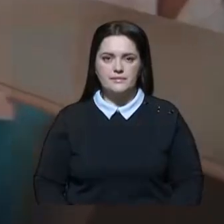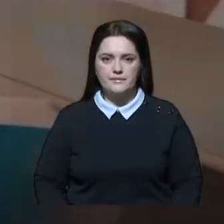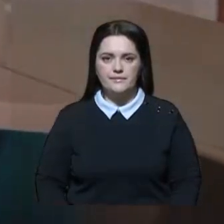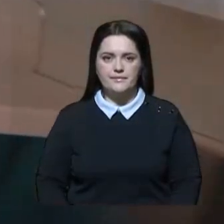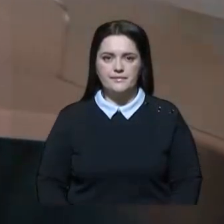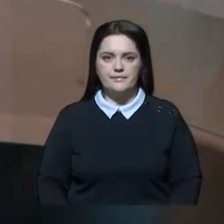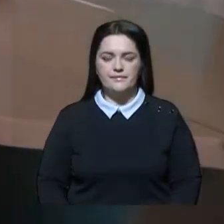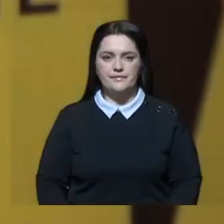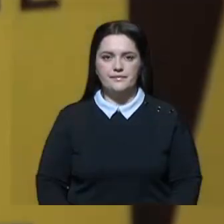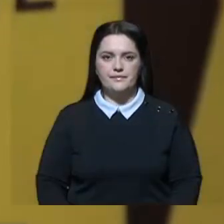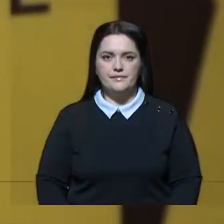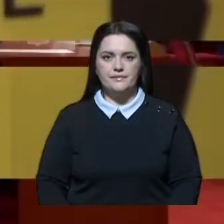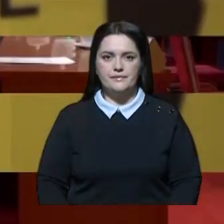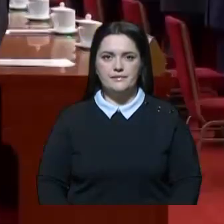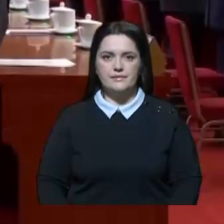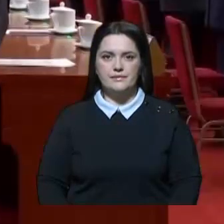визы?